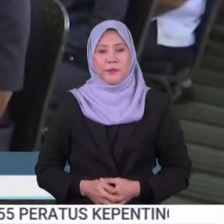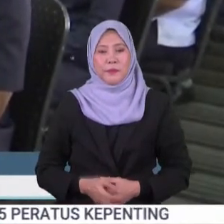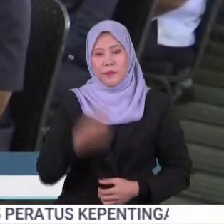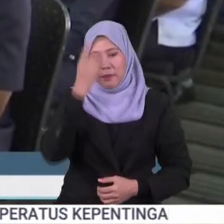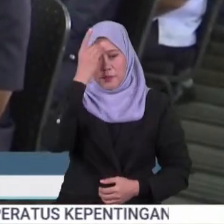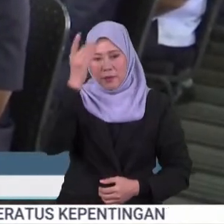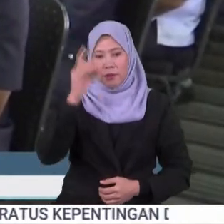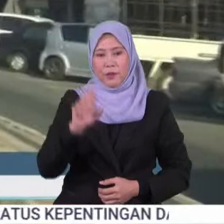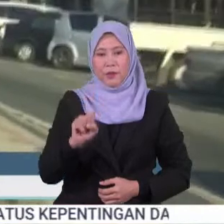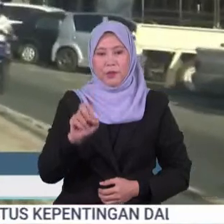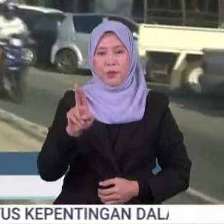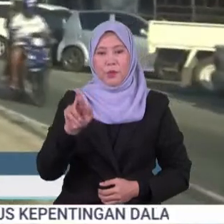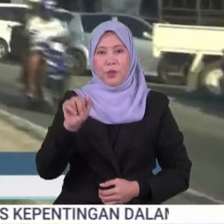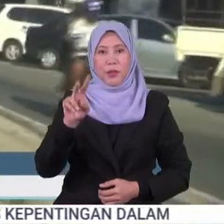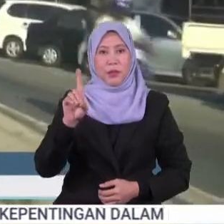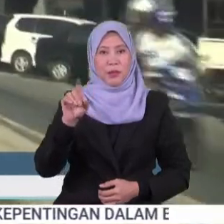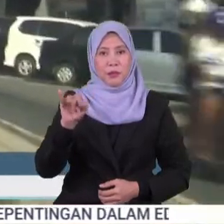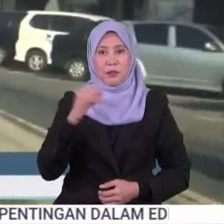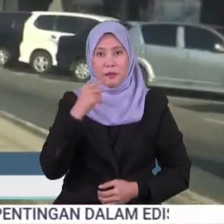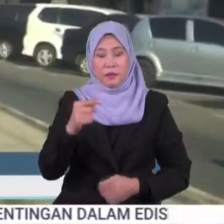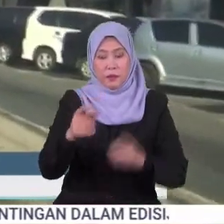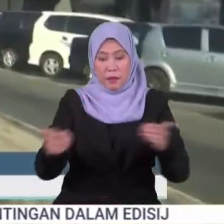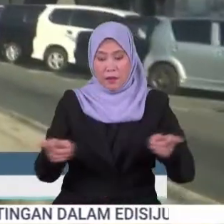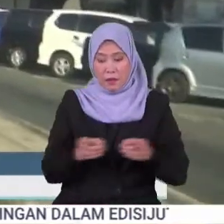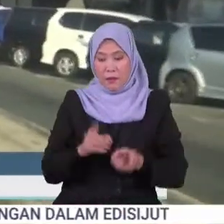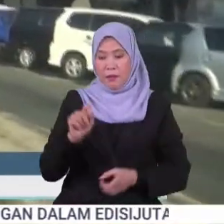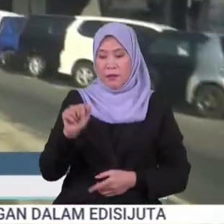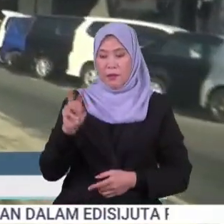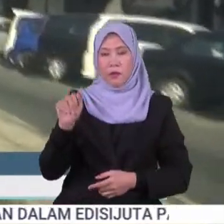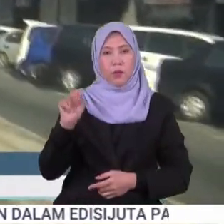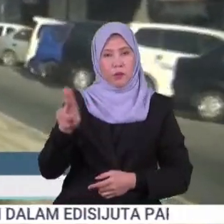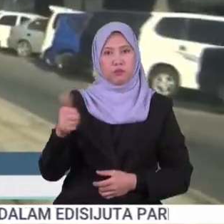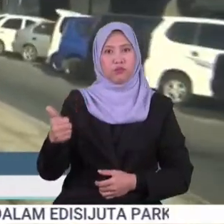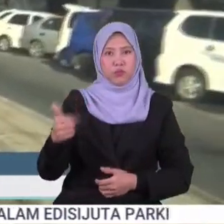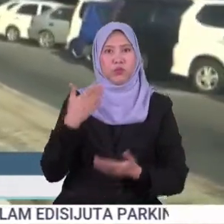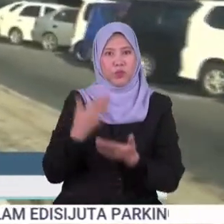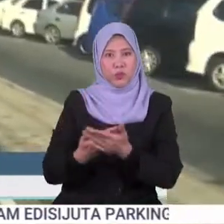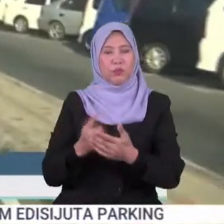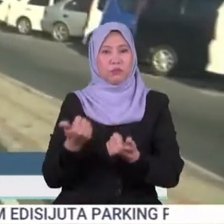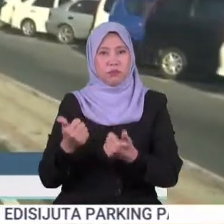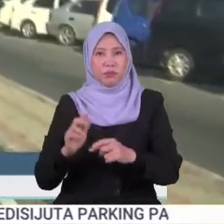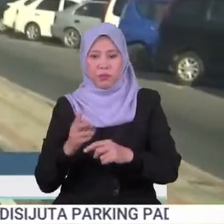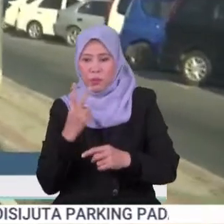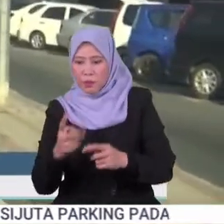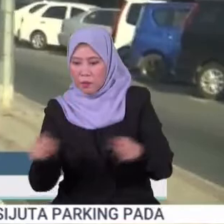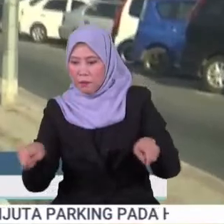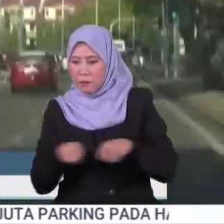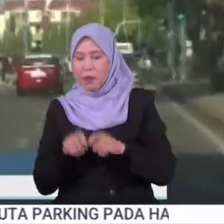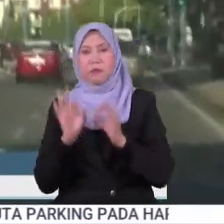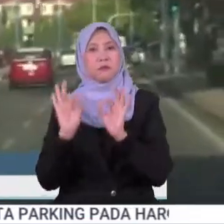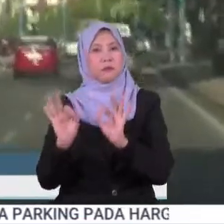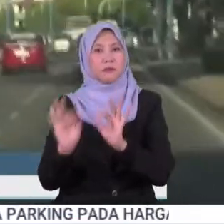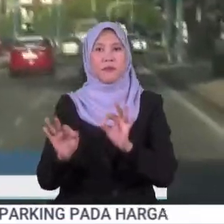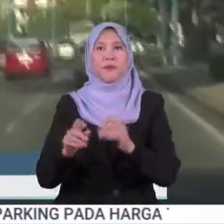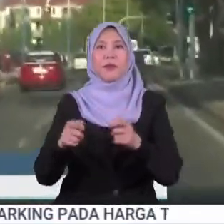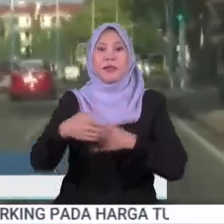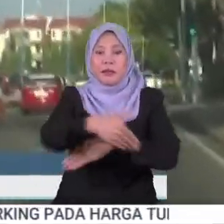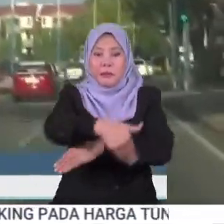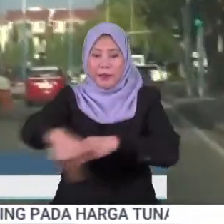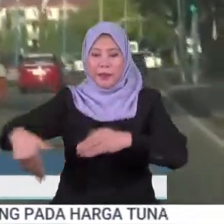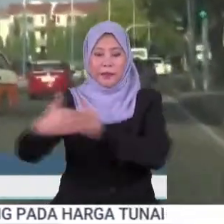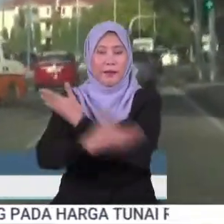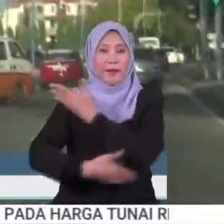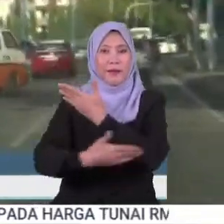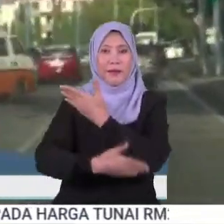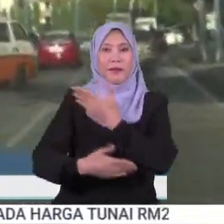Datu Muhammad Suryadi berkata daerah Tawau mempunyai potensi besar dengan kedudukannya yang strategik di kawasan sempadan negara